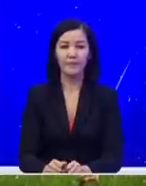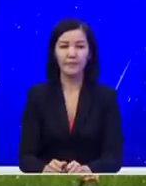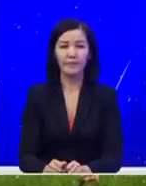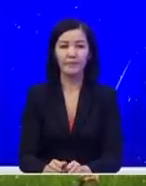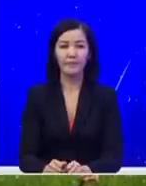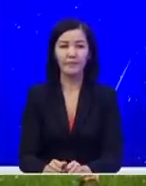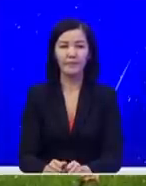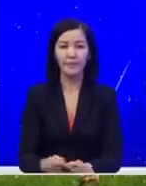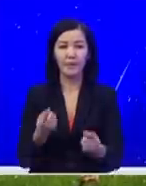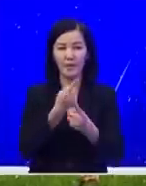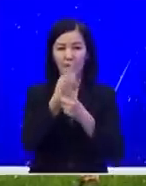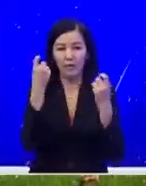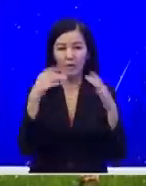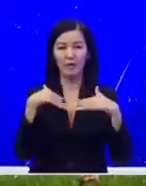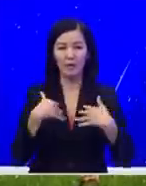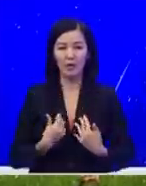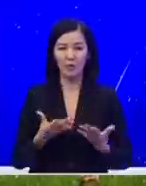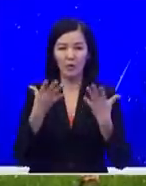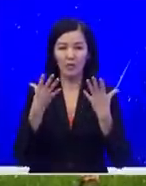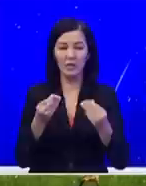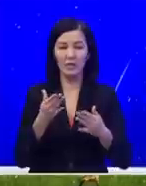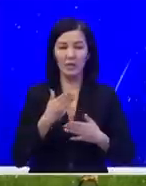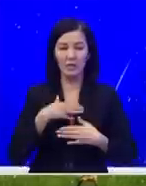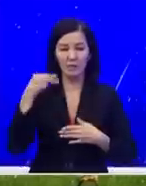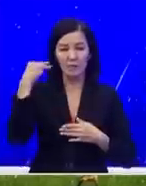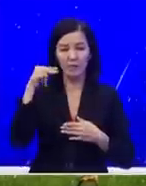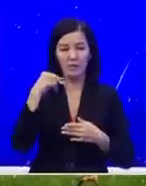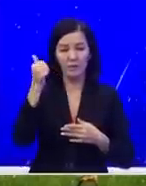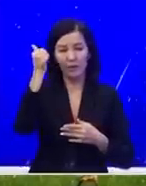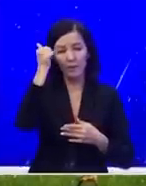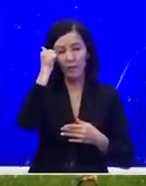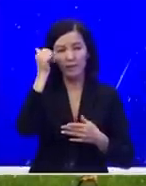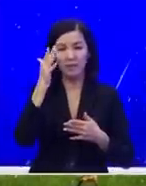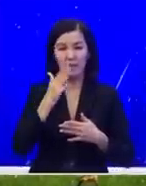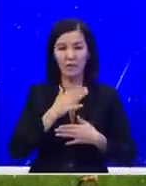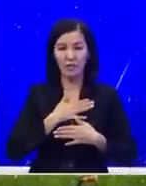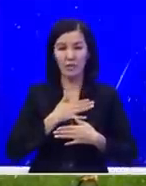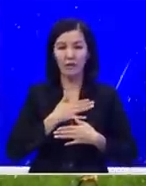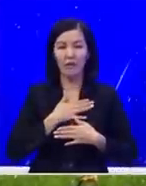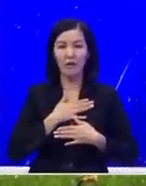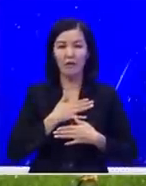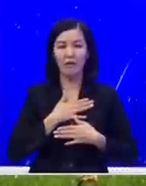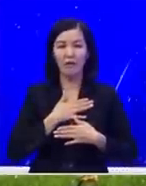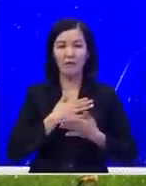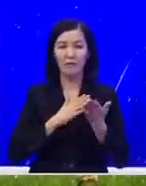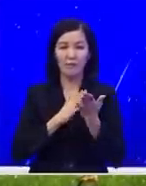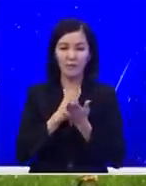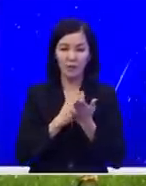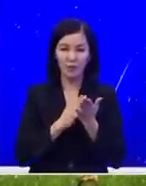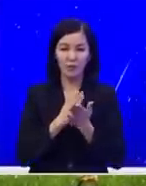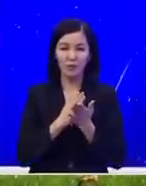Объявлен днем траура нашим президентом в память наших коллег, наших